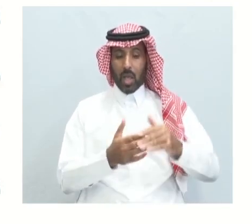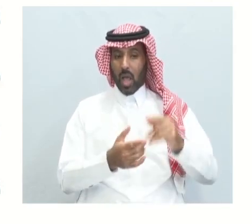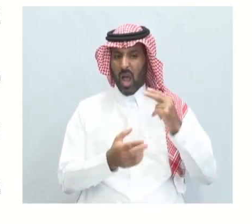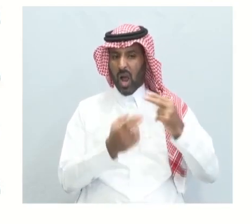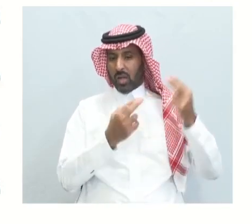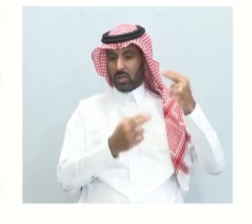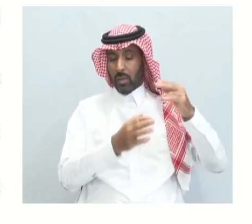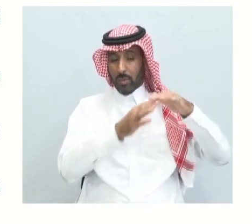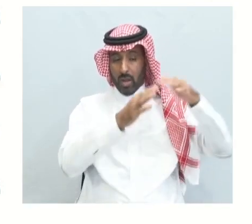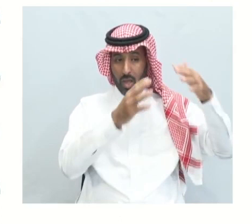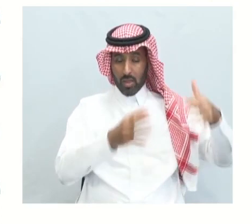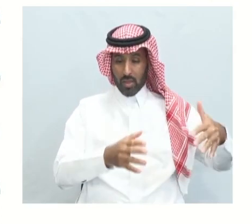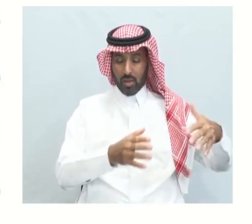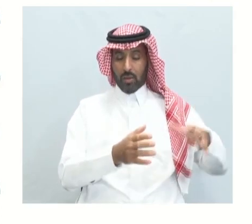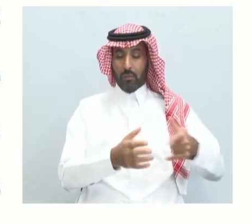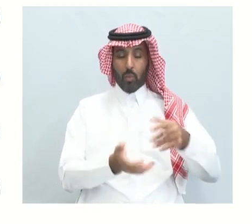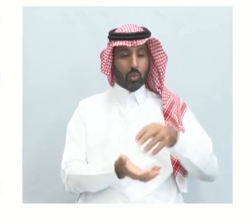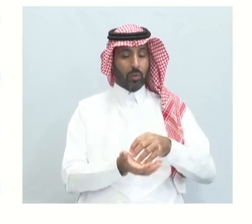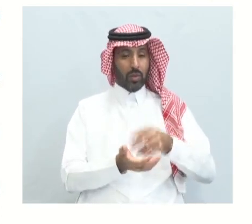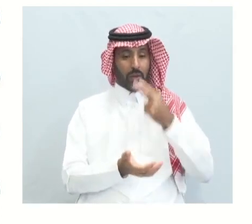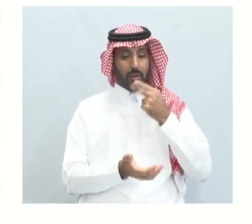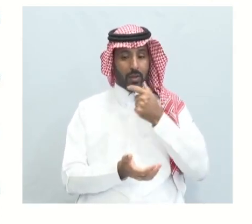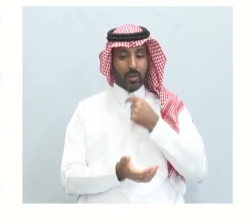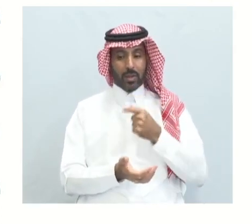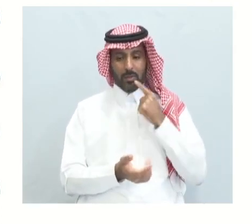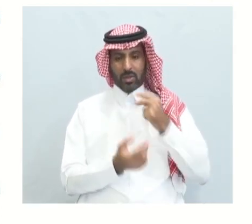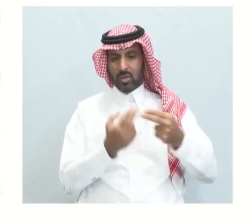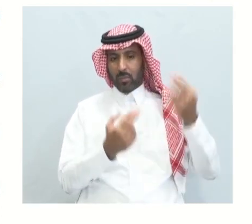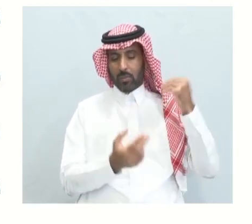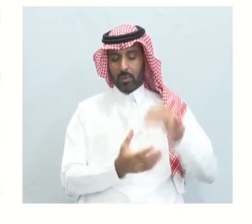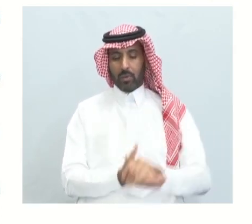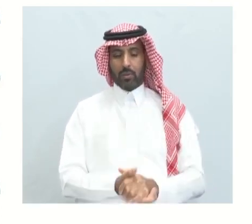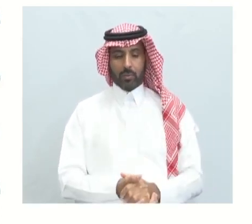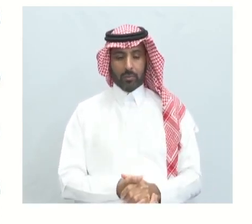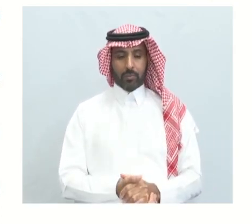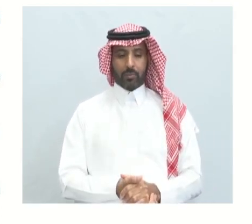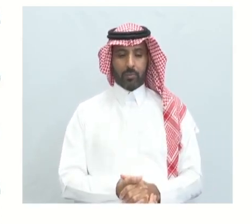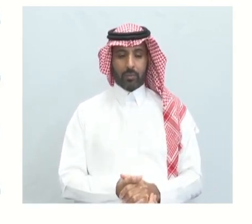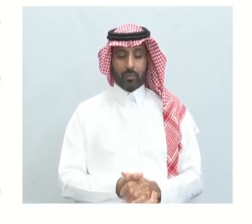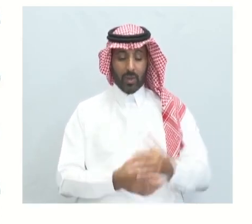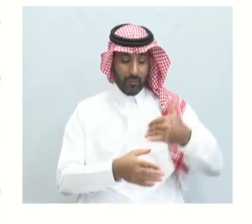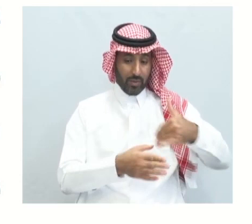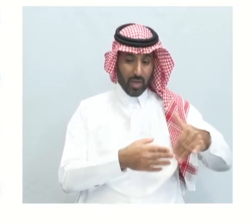قدم الاثار في نجد منذ زمن طويل فالحفرة